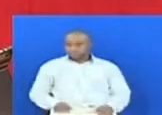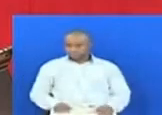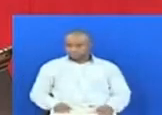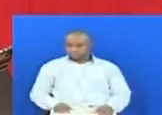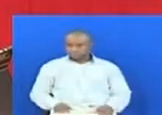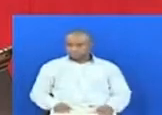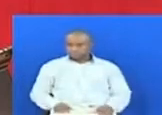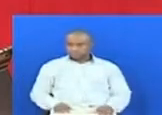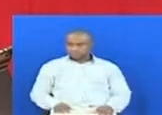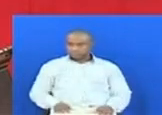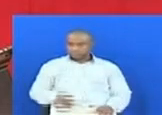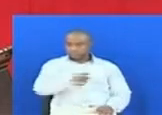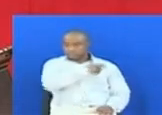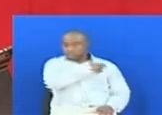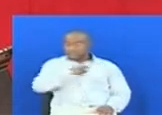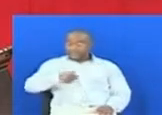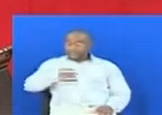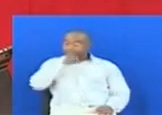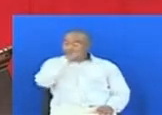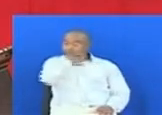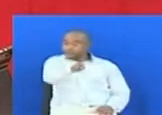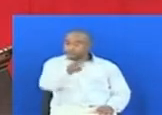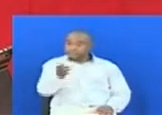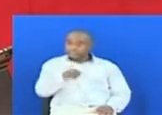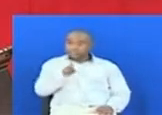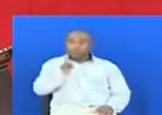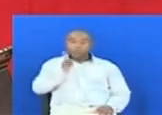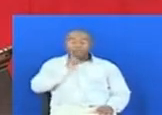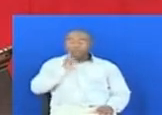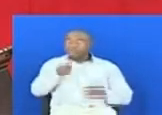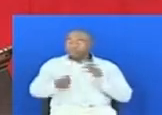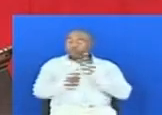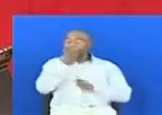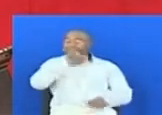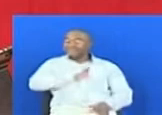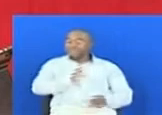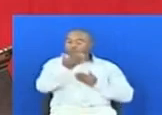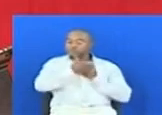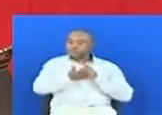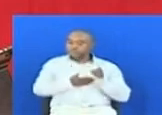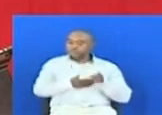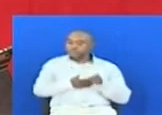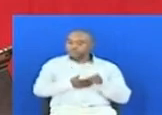Rais Magufuli ni kama yule mama ambaye walipotokea njaa kwenye nchi